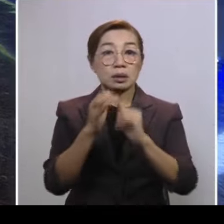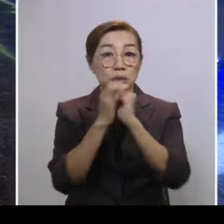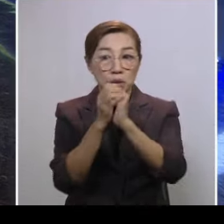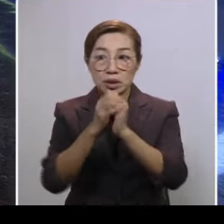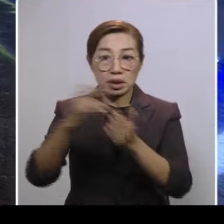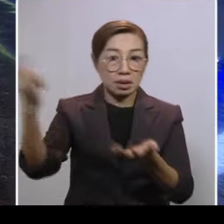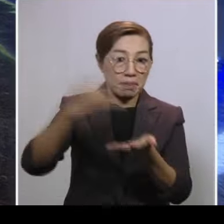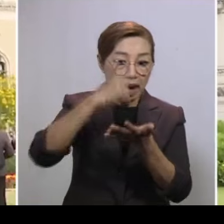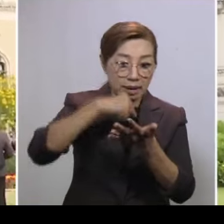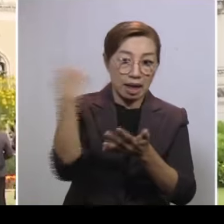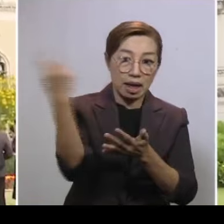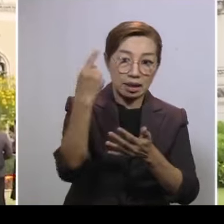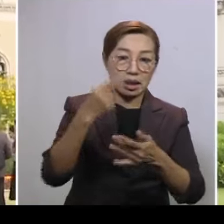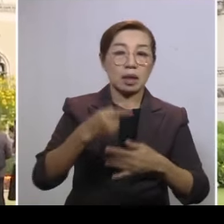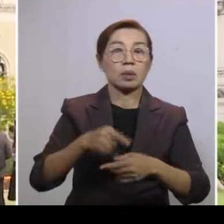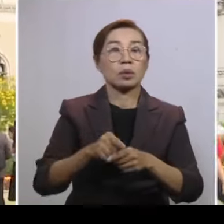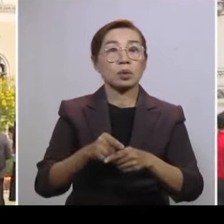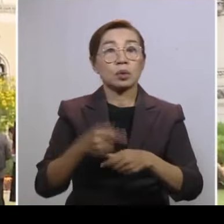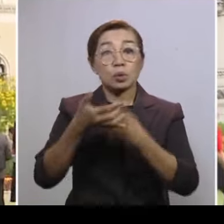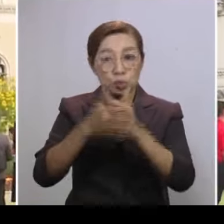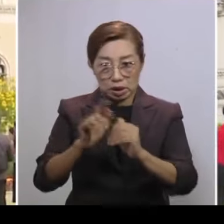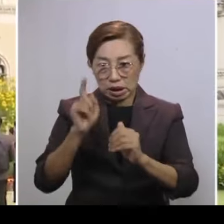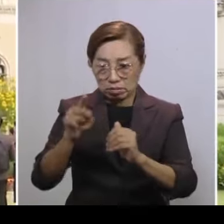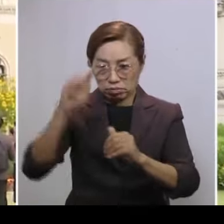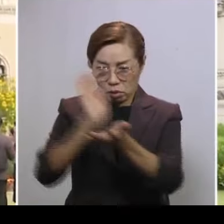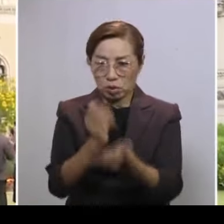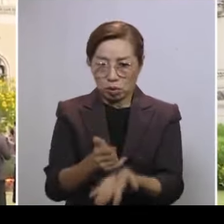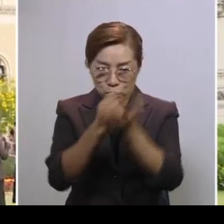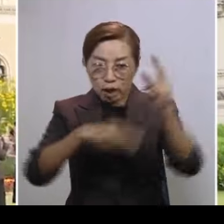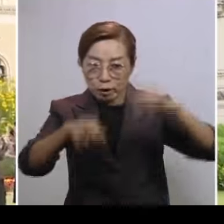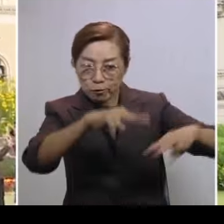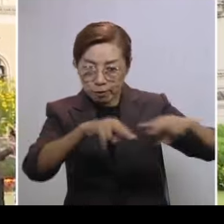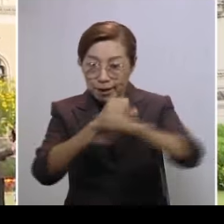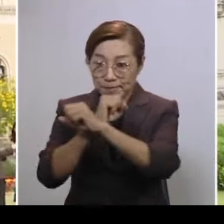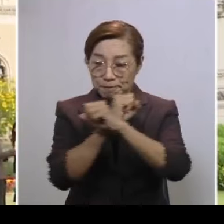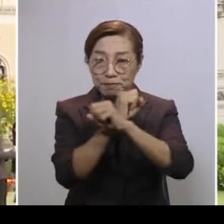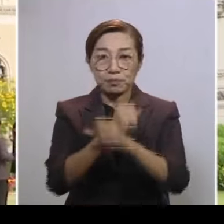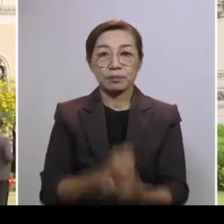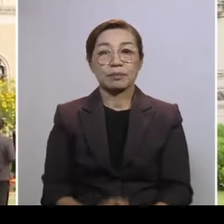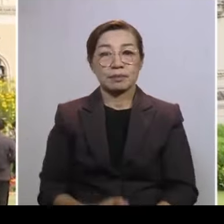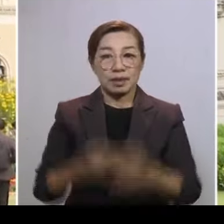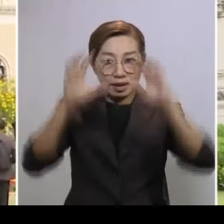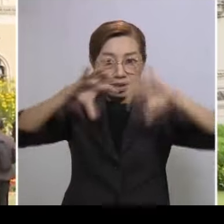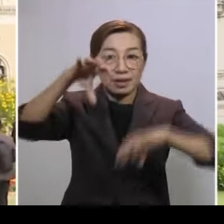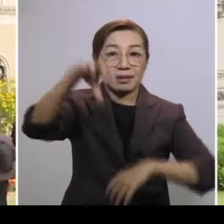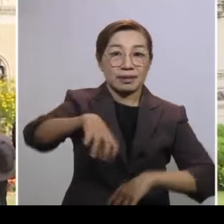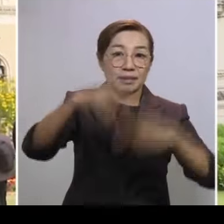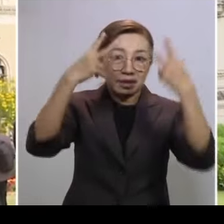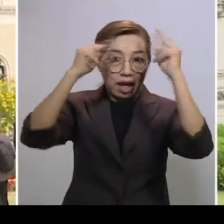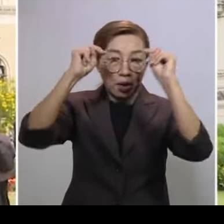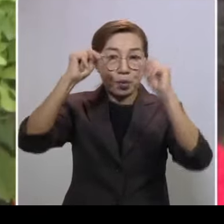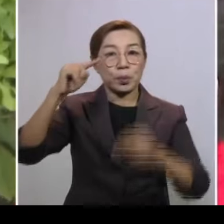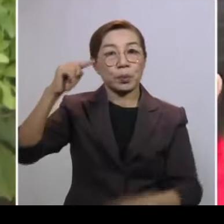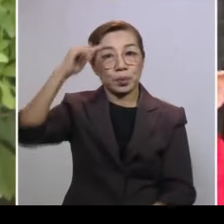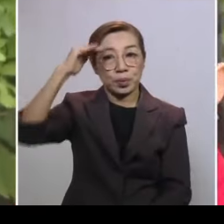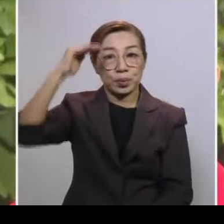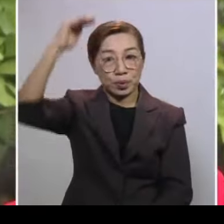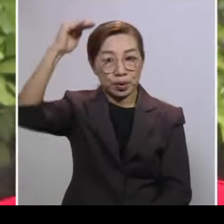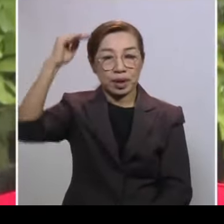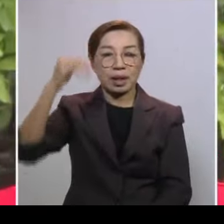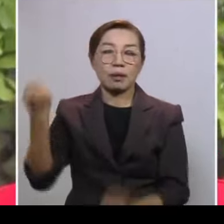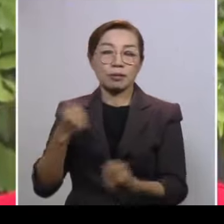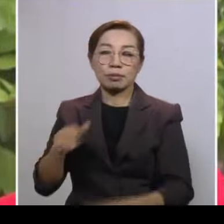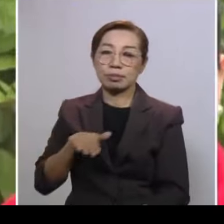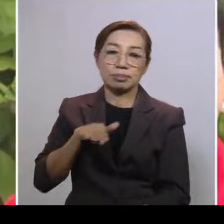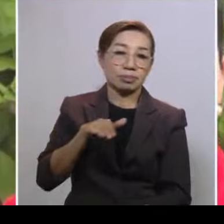เทศกาลตรุษซีนี้ด้วยไปดูบรรยากาศกันหน่อยนะคะโดยทันทีที่ท่านนายกรัฐมนตรีเศรษฐาทวีศิลป์เดินทางมาถึงทำเนียบ